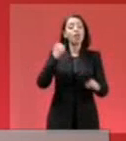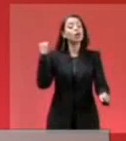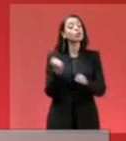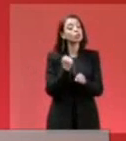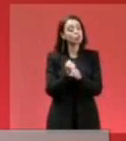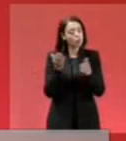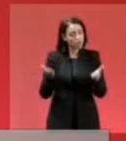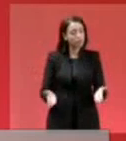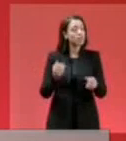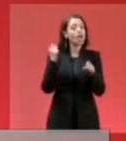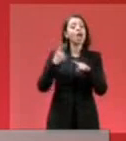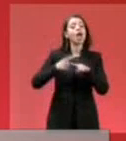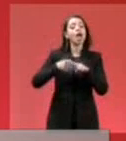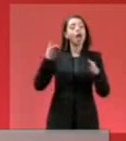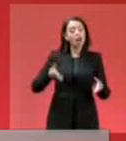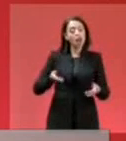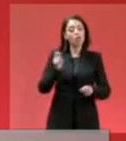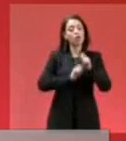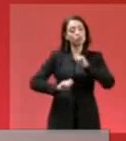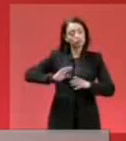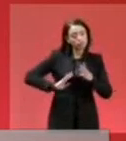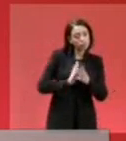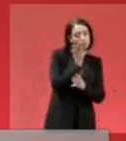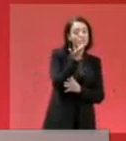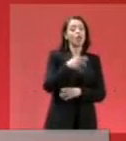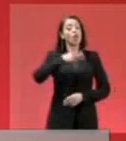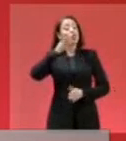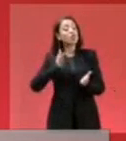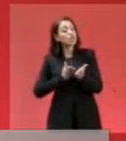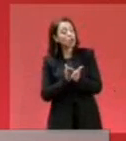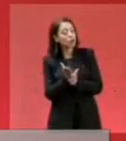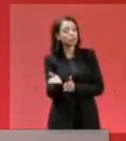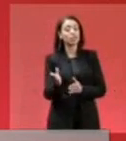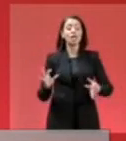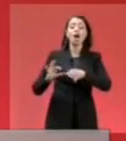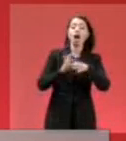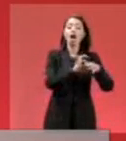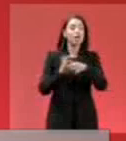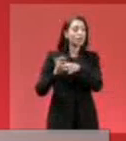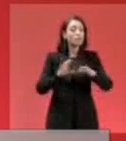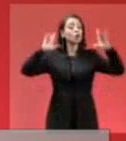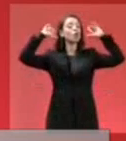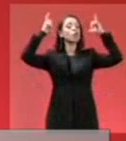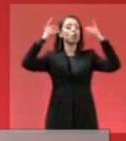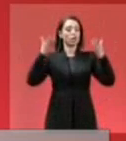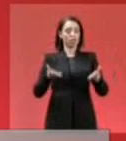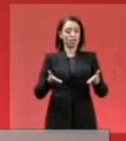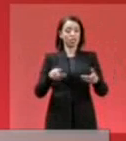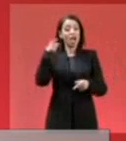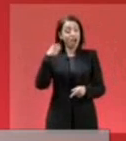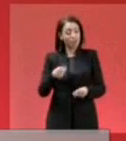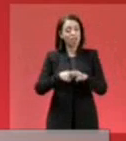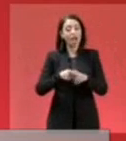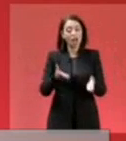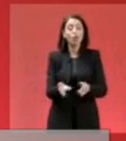δουλειάς, την Ελλάδα της παραγωγικής ανασυγκρότησης, της δικαιοσύνης, της αλληλεγγύης, της δημοκρατίας. Αυτή